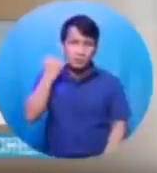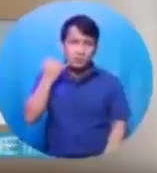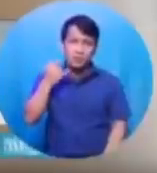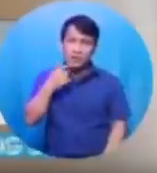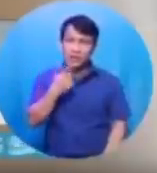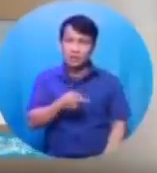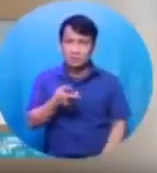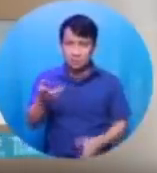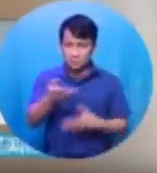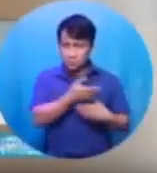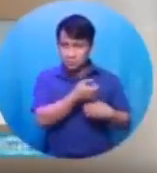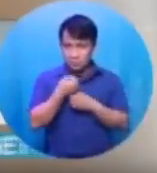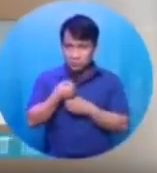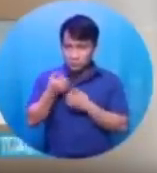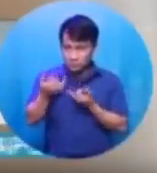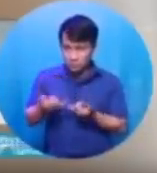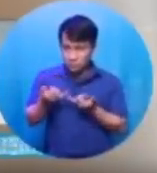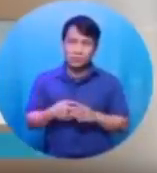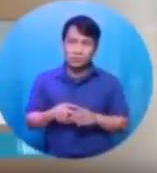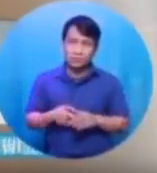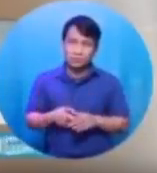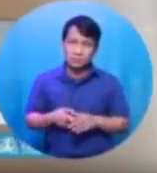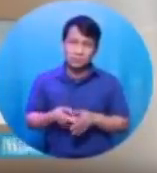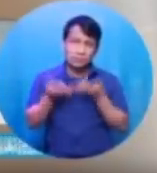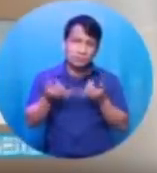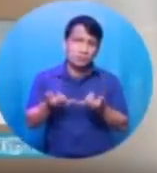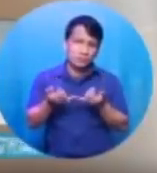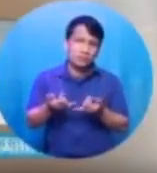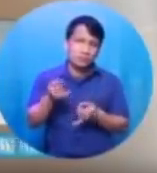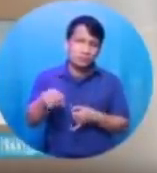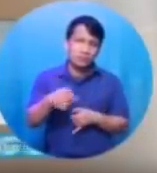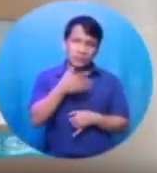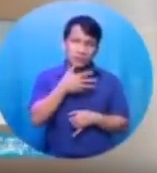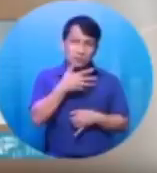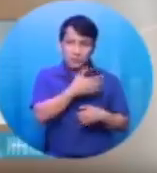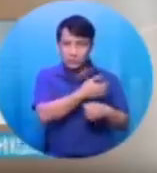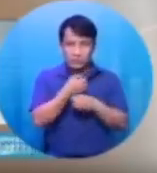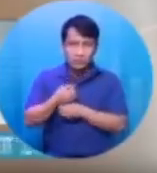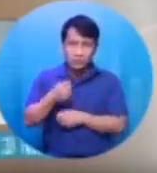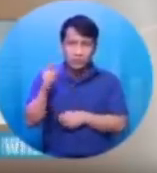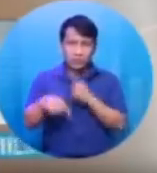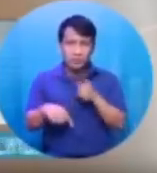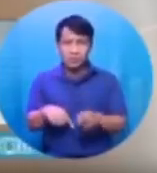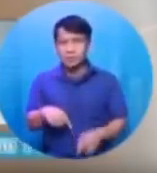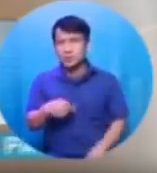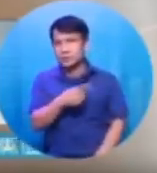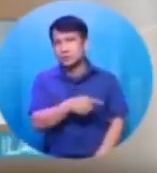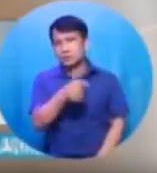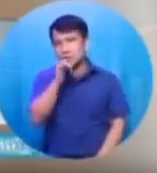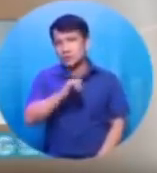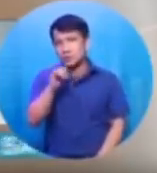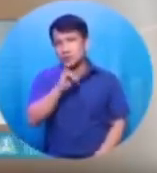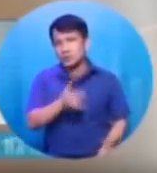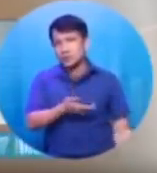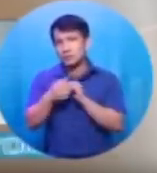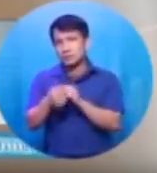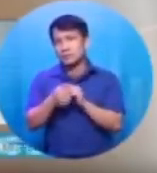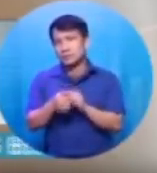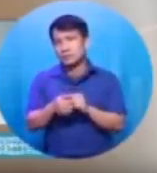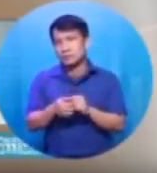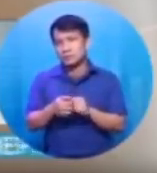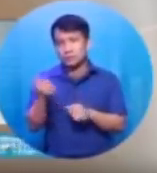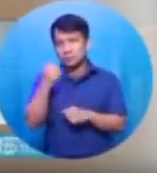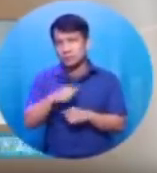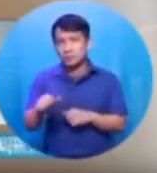Jan, ano, gusto mo yung bata makuha na ngayon o pagbalik makuha mo? Makuha na po nila, ma'am, ako kasi lagi siyang humiinom eh, kahit saan dinadala niya yung bata. Oh.